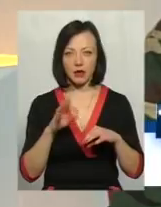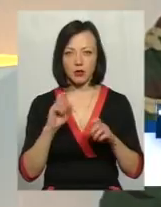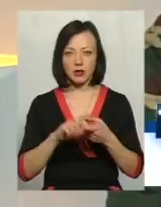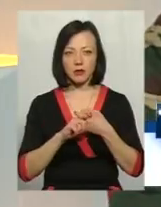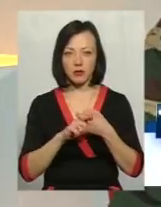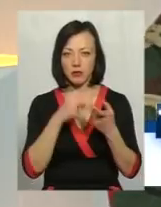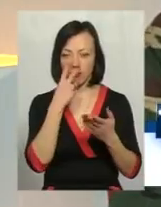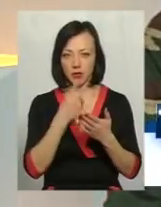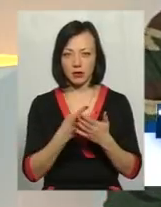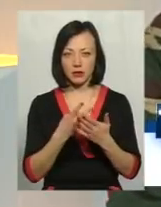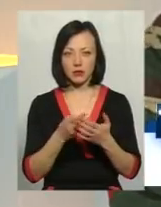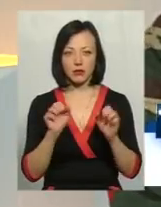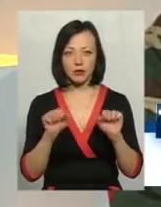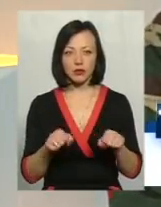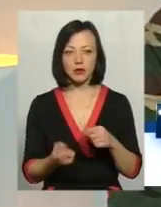може